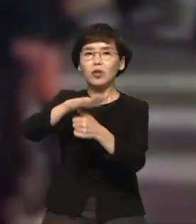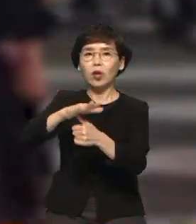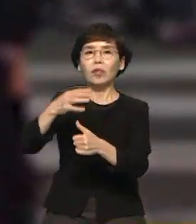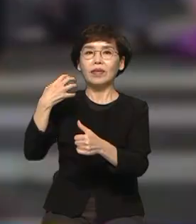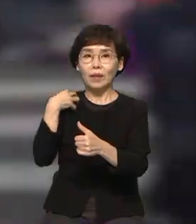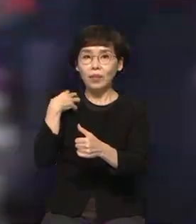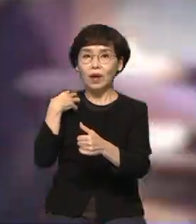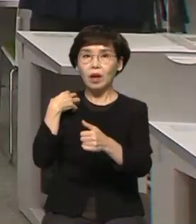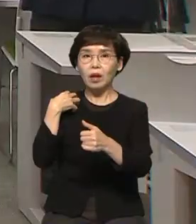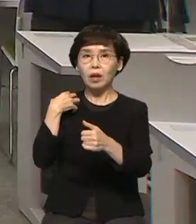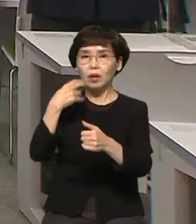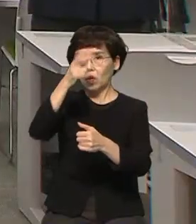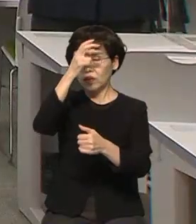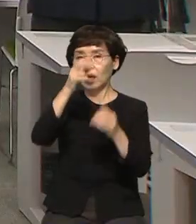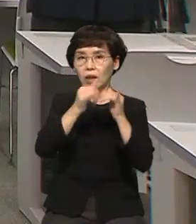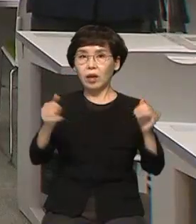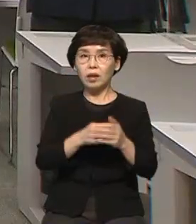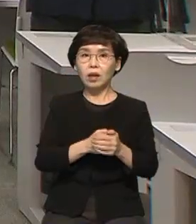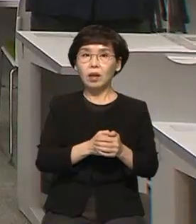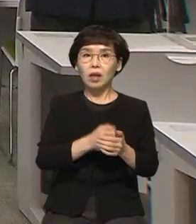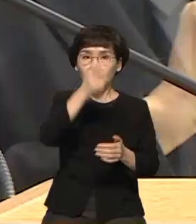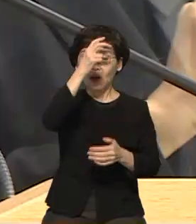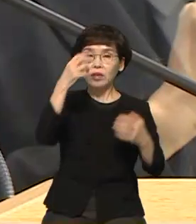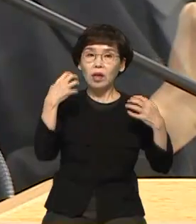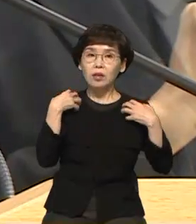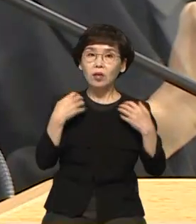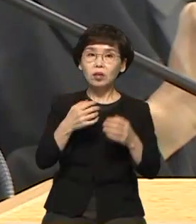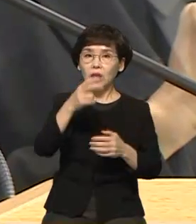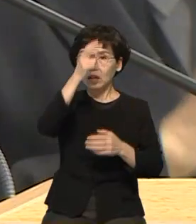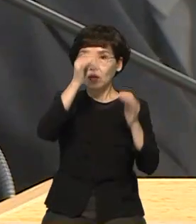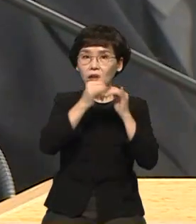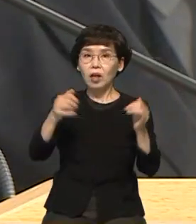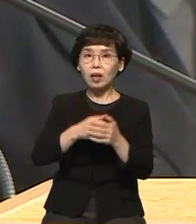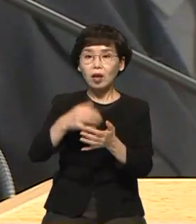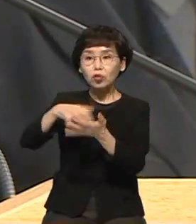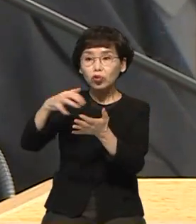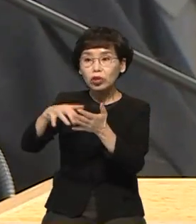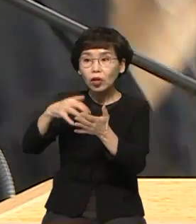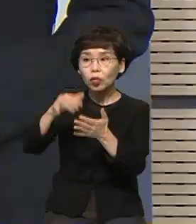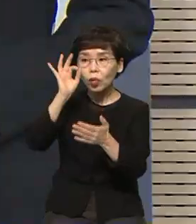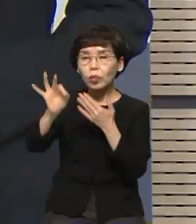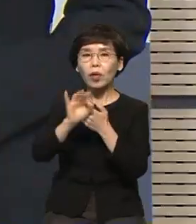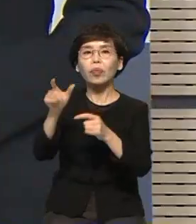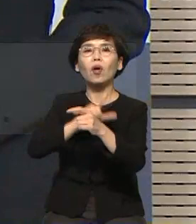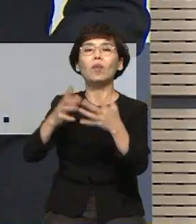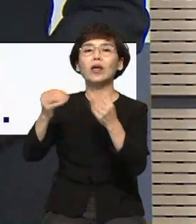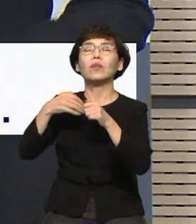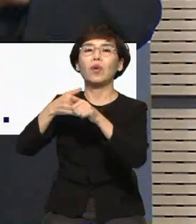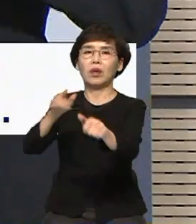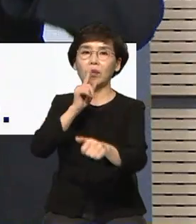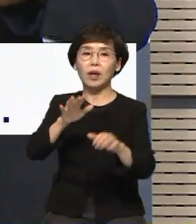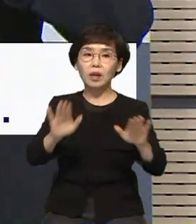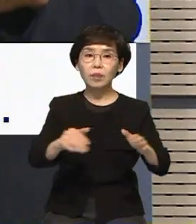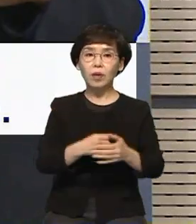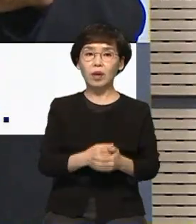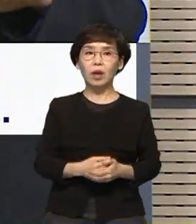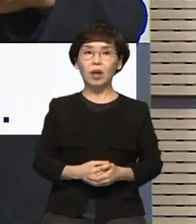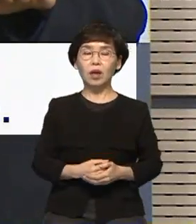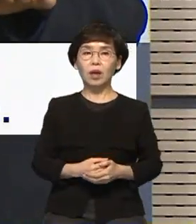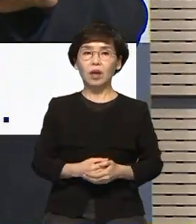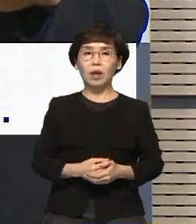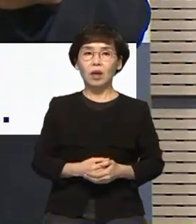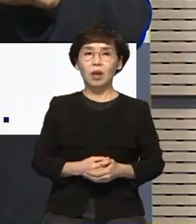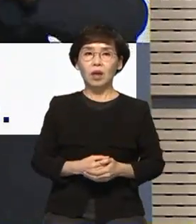직원들이었습니다. 경찰청은 경찰관 수를 기준으로 경찰력을 더 투입했다고 해명했습니다. 이번 그